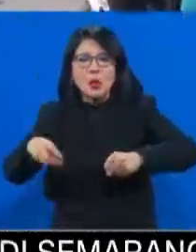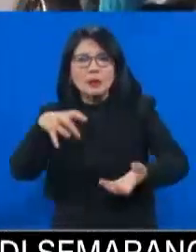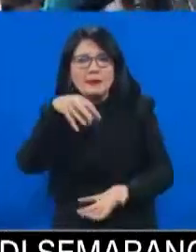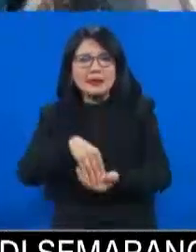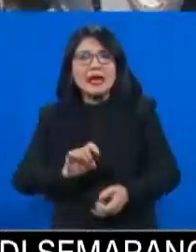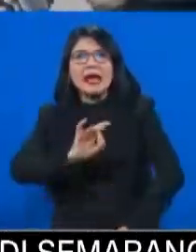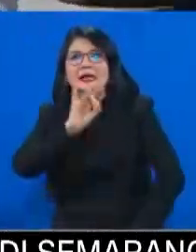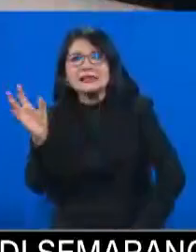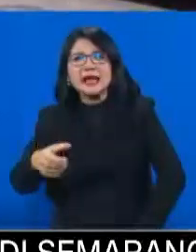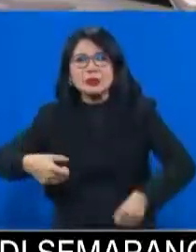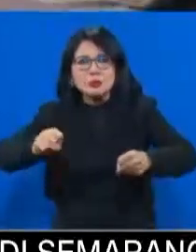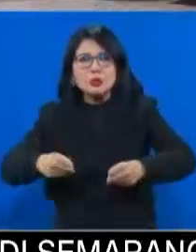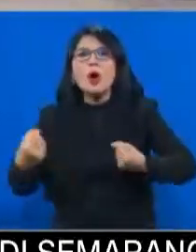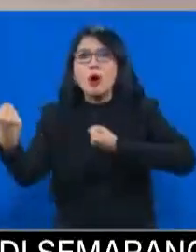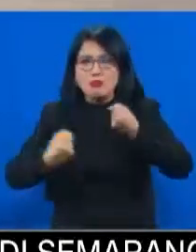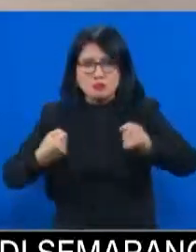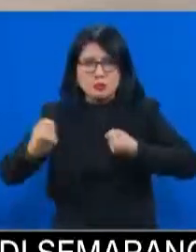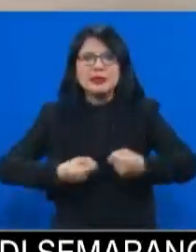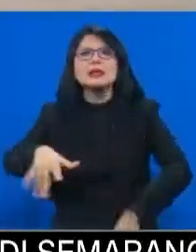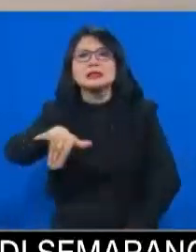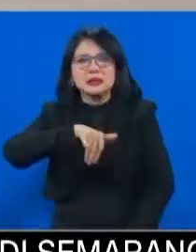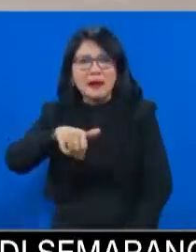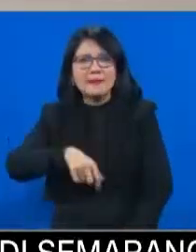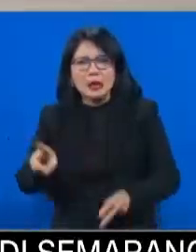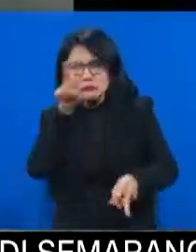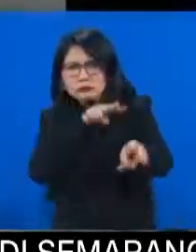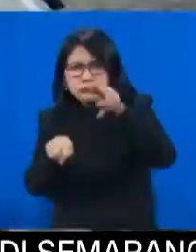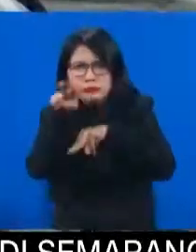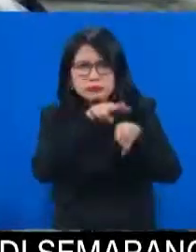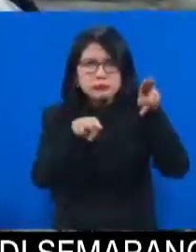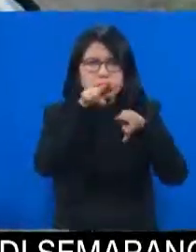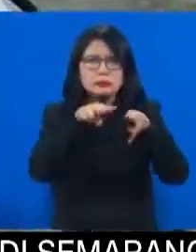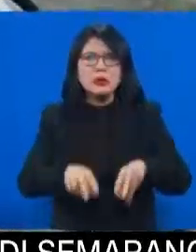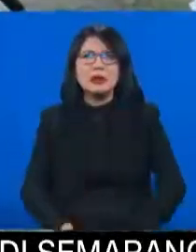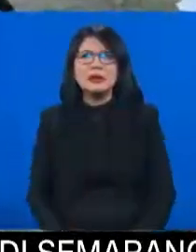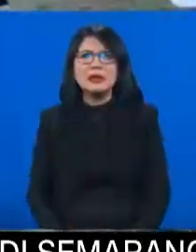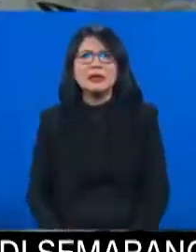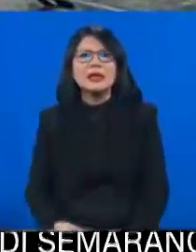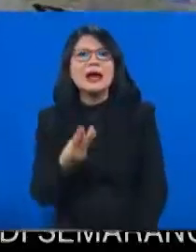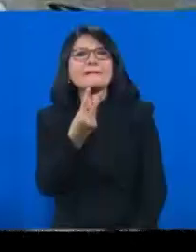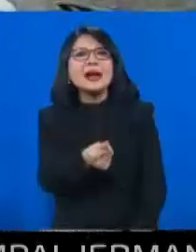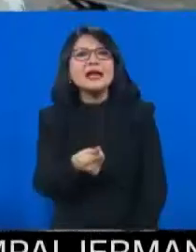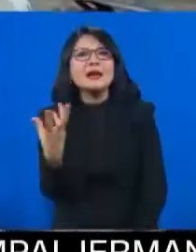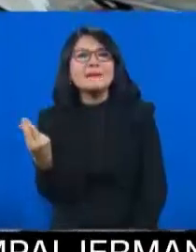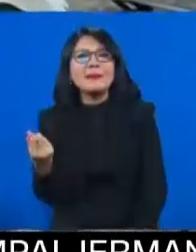2, kendaraan roda 4 juga tidak luput dari razia. Tadi bayar berapa Pak jadinya?